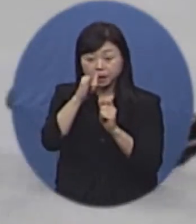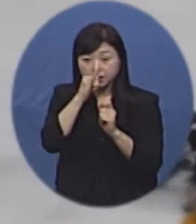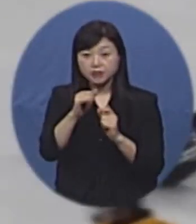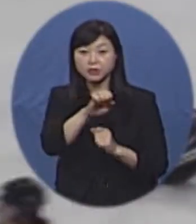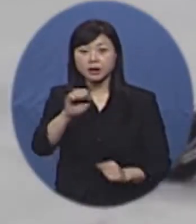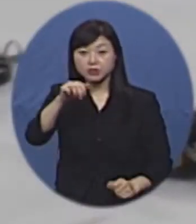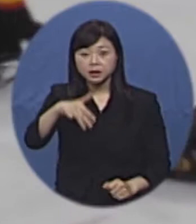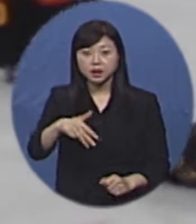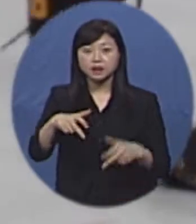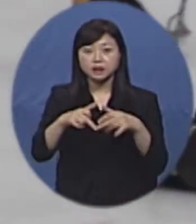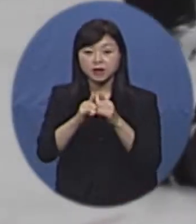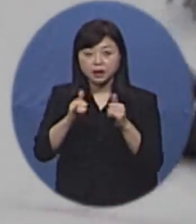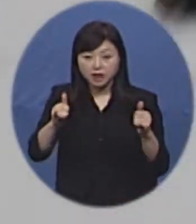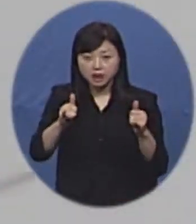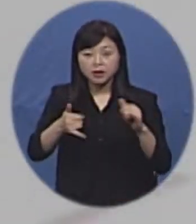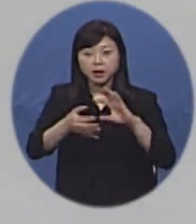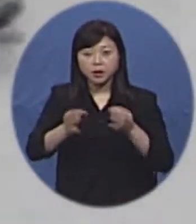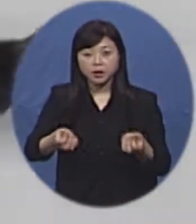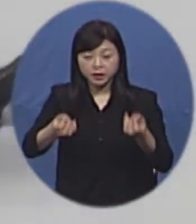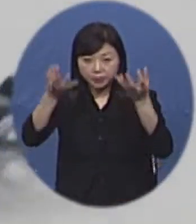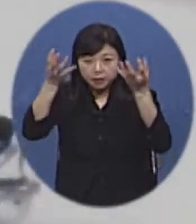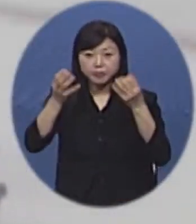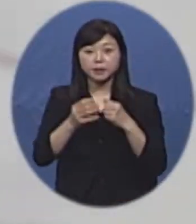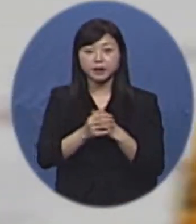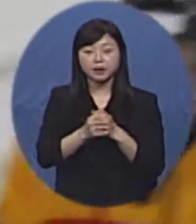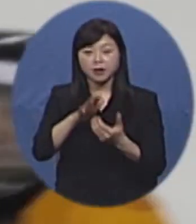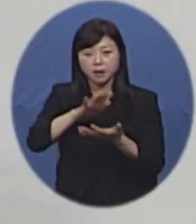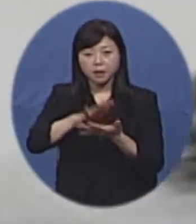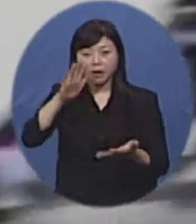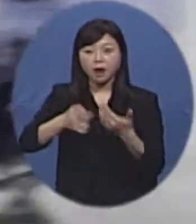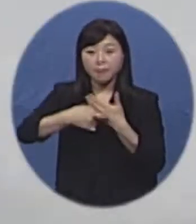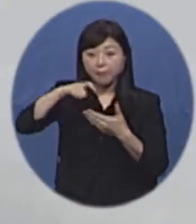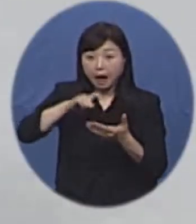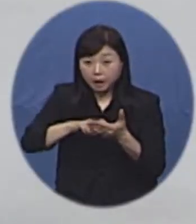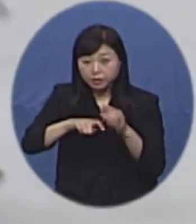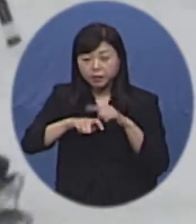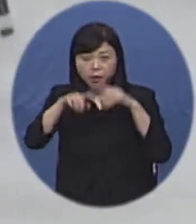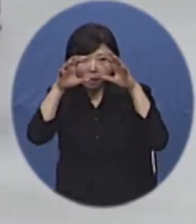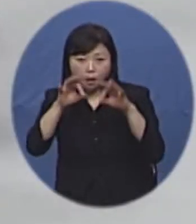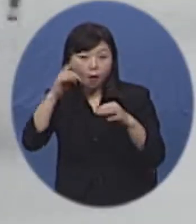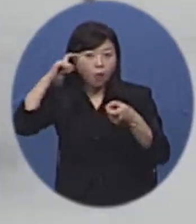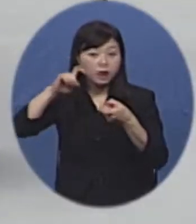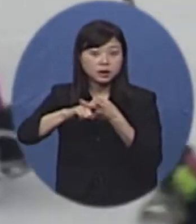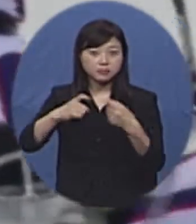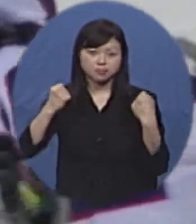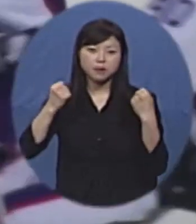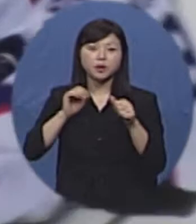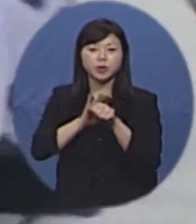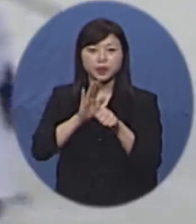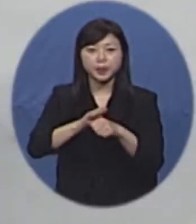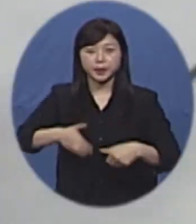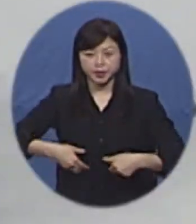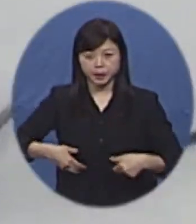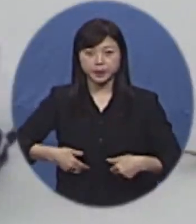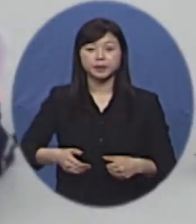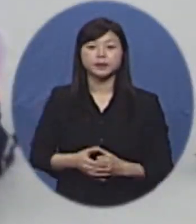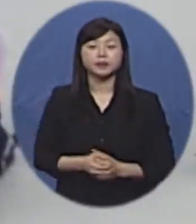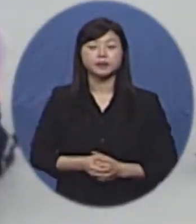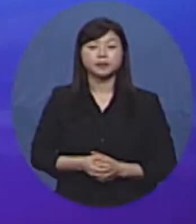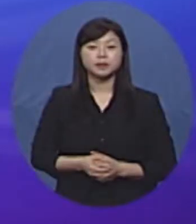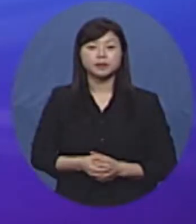패럴림픽, 그 빛나는 열정의 순간을 위한 뜨거운 관심과 응원이 필요합니다. 복지TV 뉴스 이현주입니다.